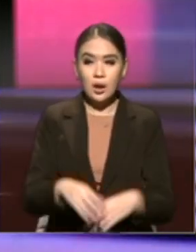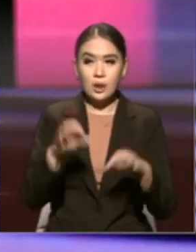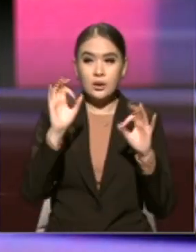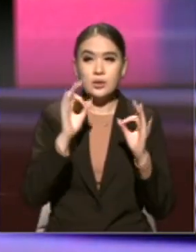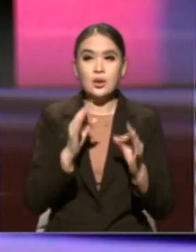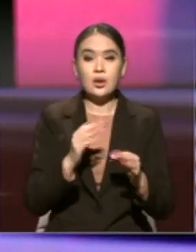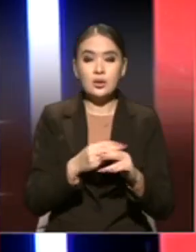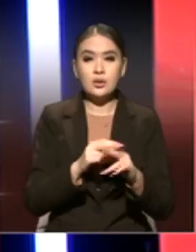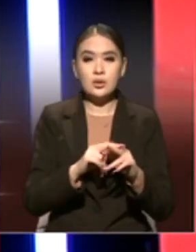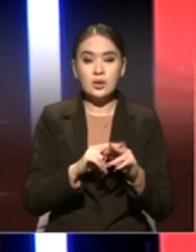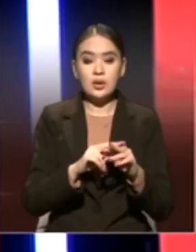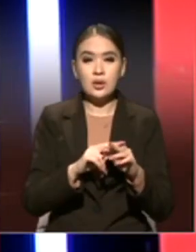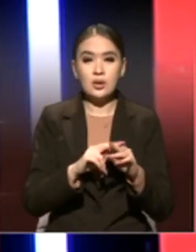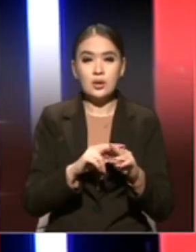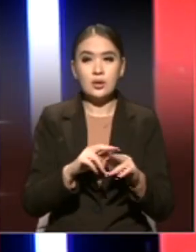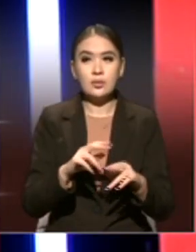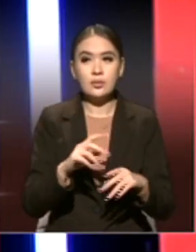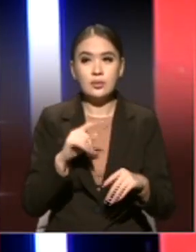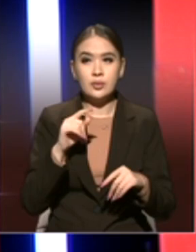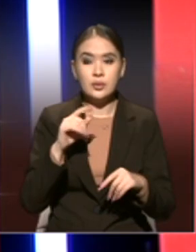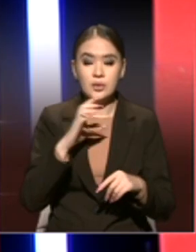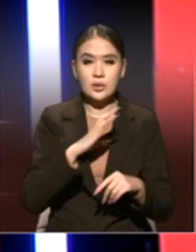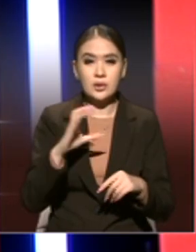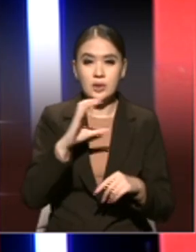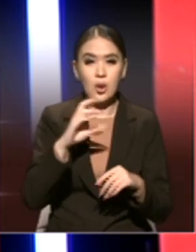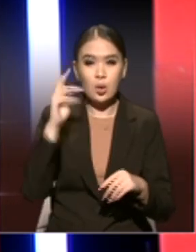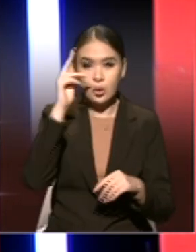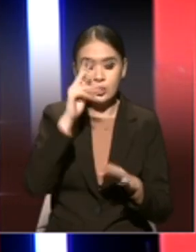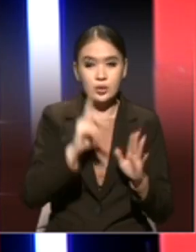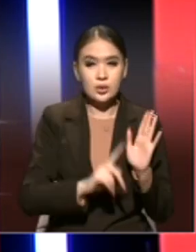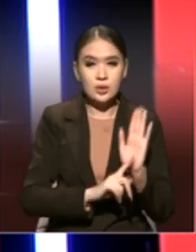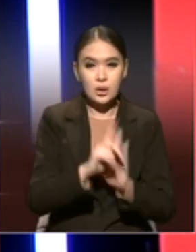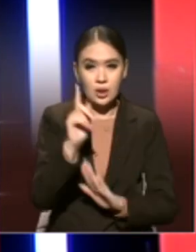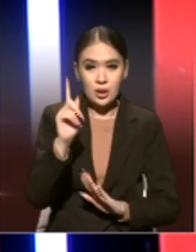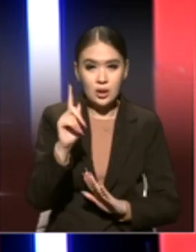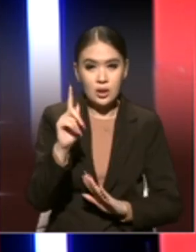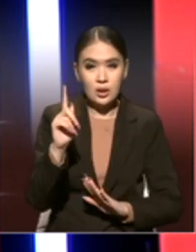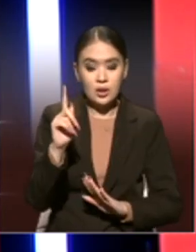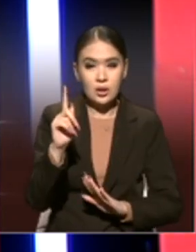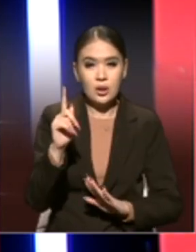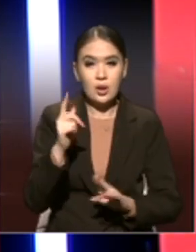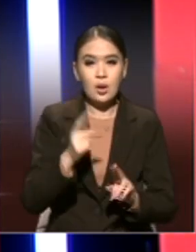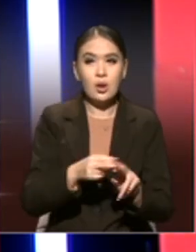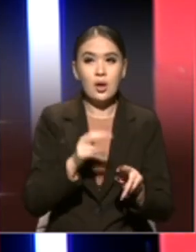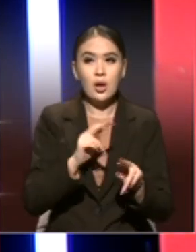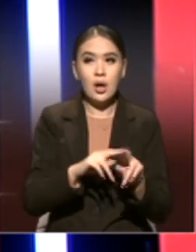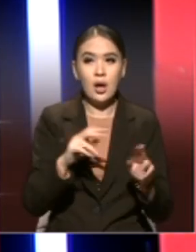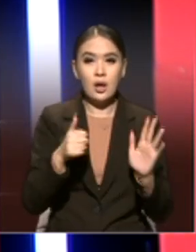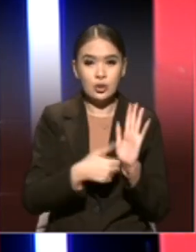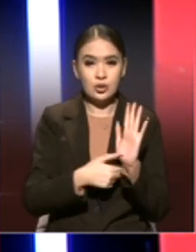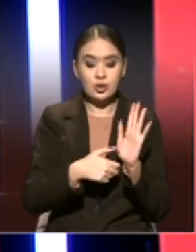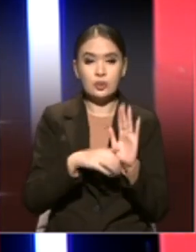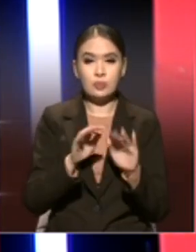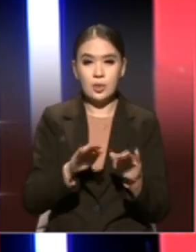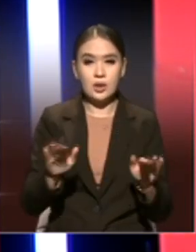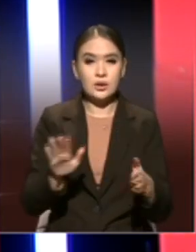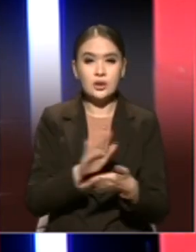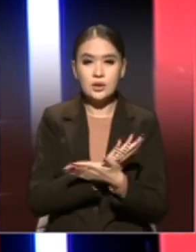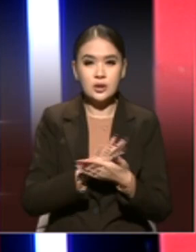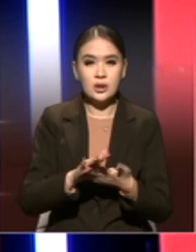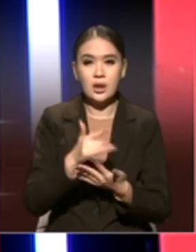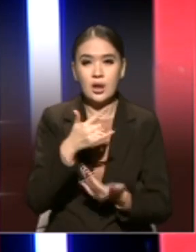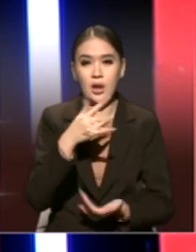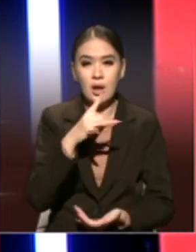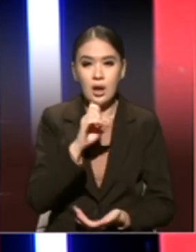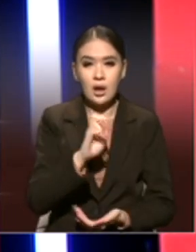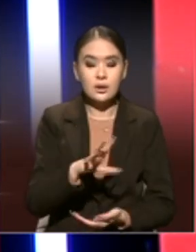түскендер биылғы жылдың 42-гінде оқуын бастап кетеді. Бастап кетеді. Ол балалардың саны 600 бала. Қазір 600 бала. Таза грантта. Иә. Yeah.